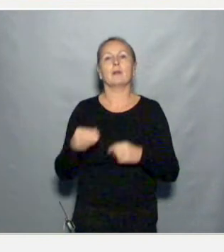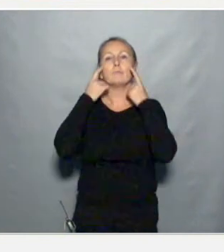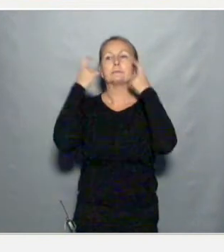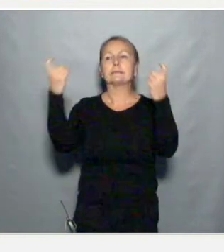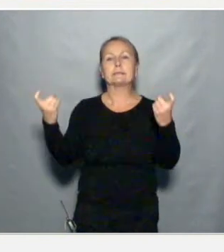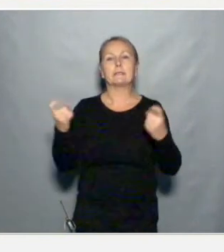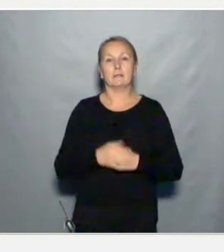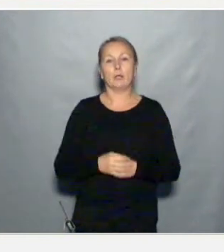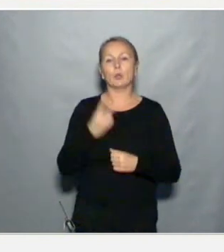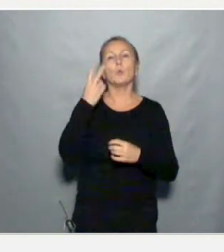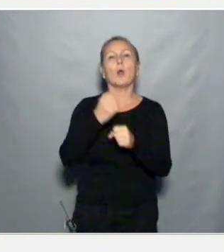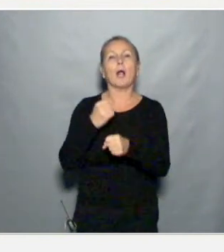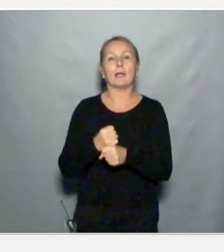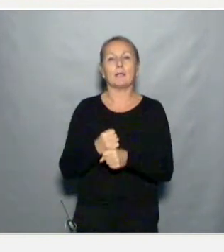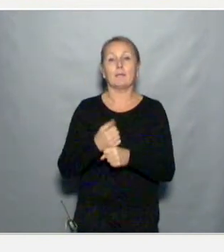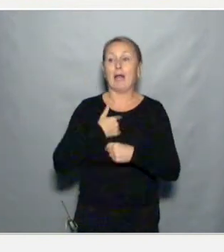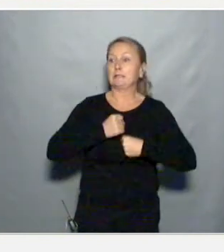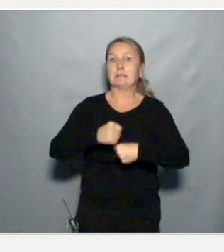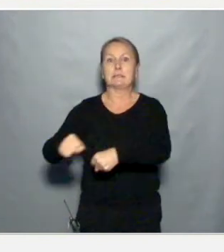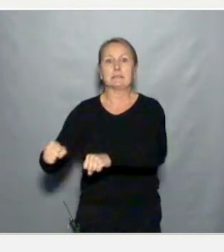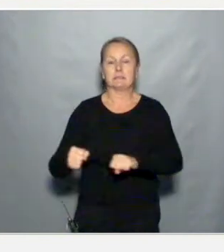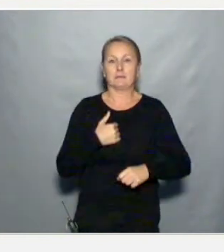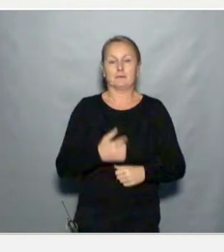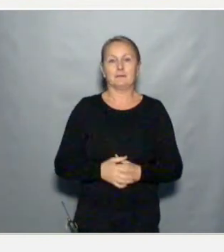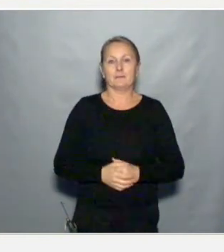2 gånger för att jag var så pass intensiv.